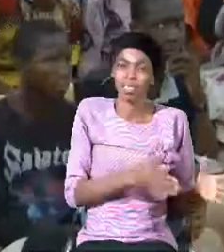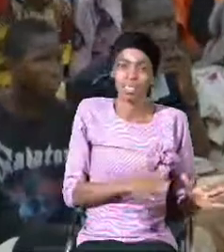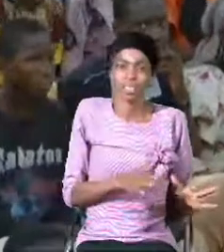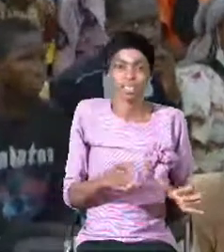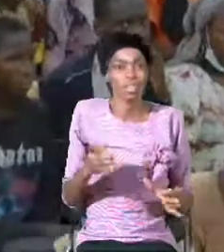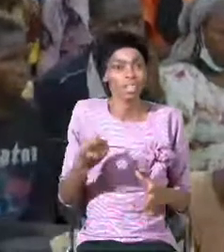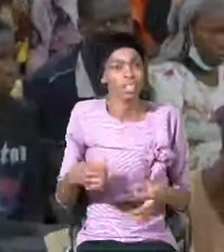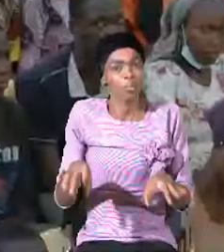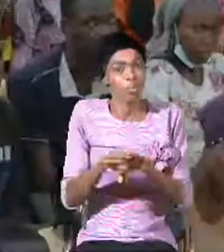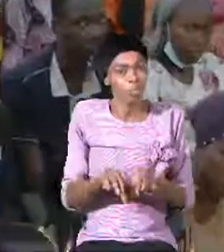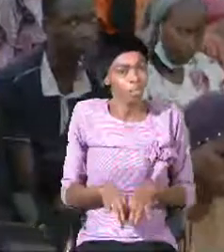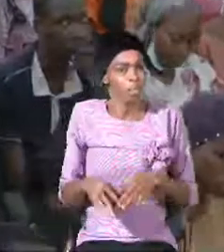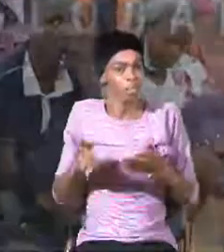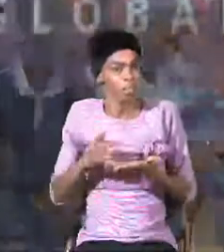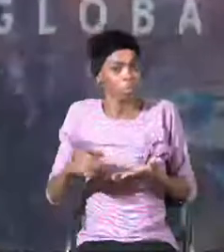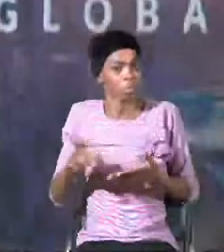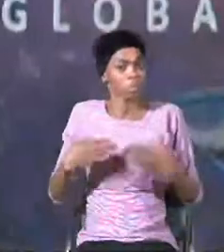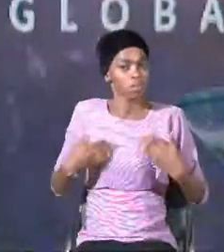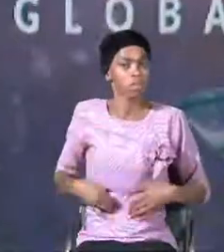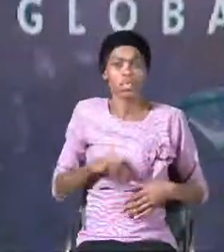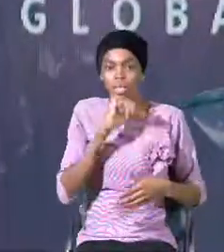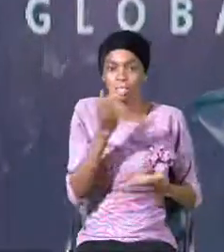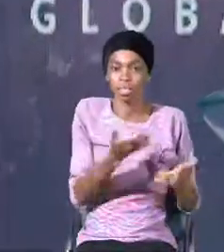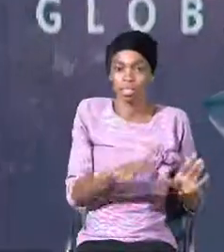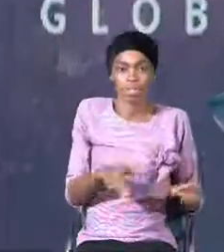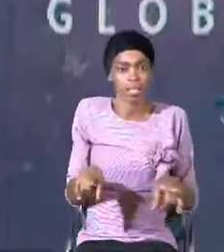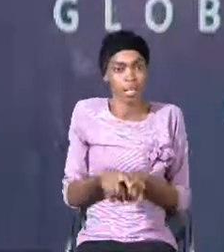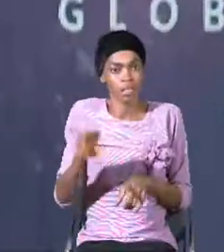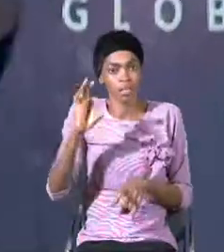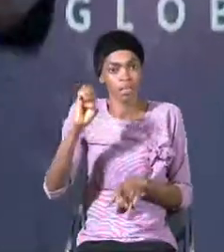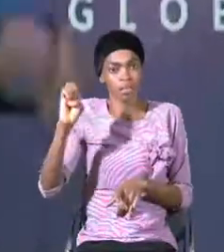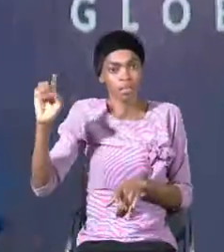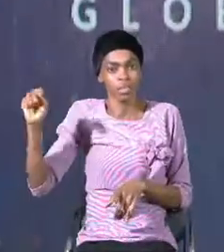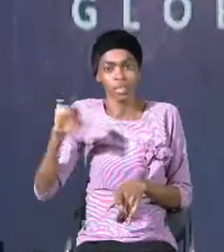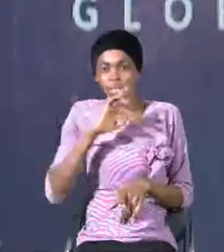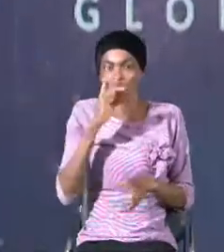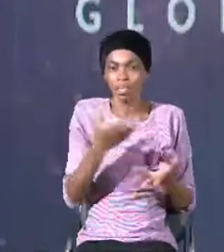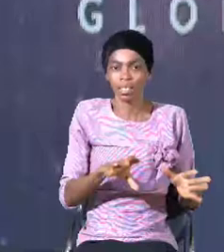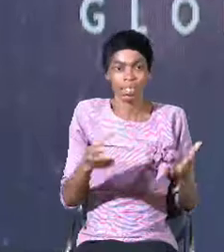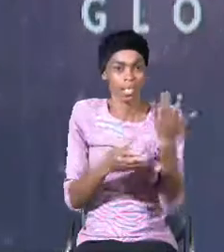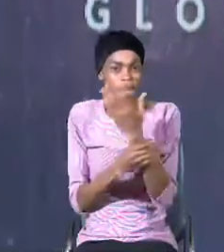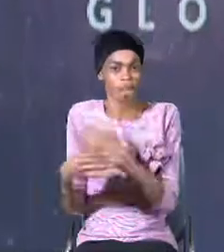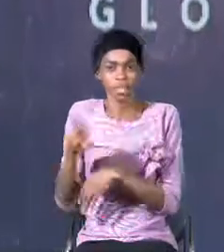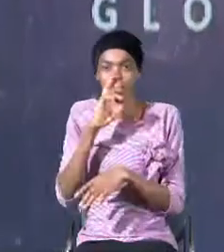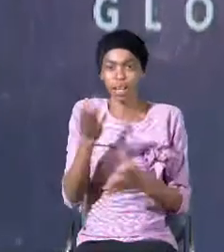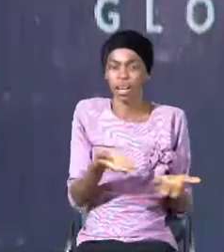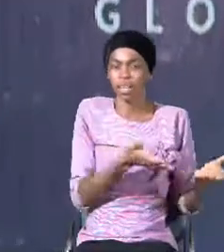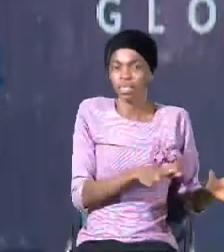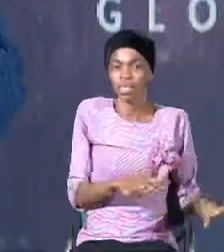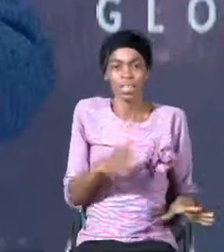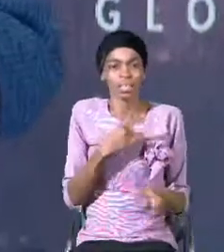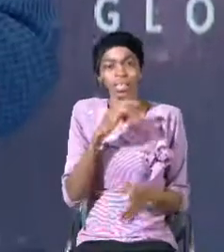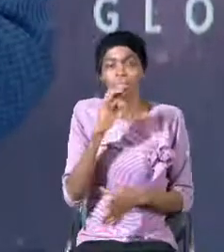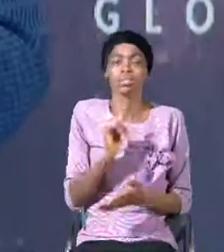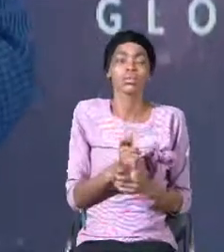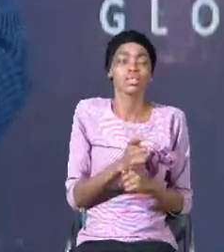La partie vitale du corps est amortie. Les pieds sont amortis, les mains sont amorties. Et ils sont